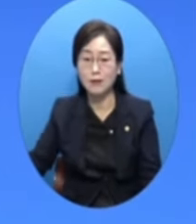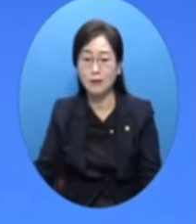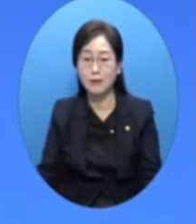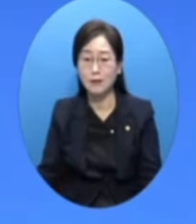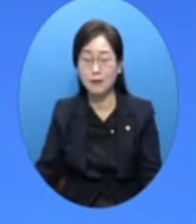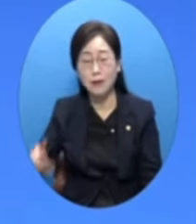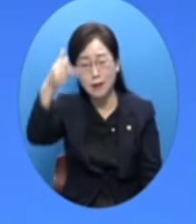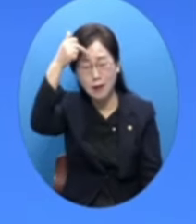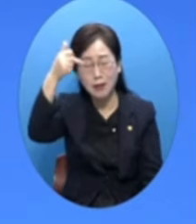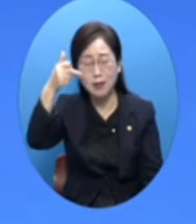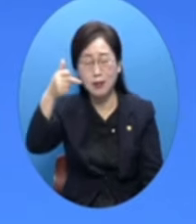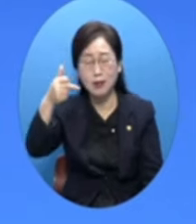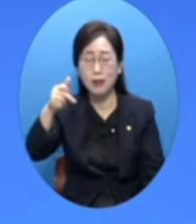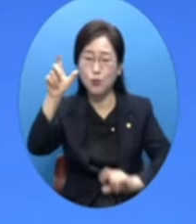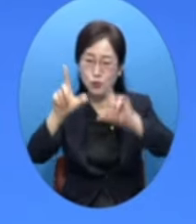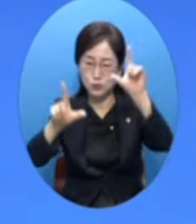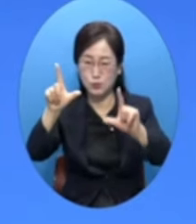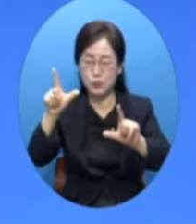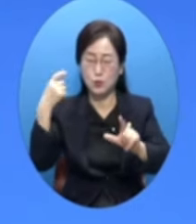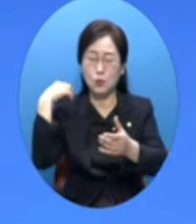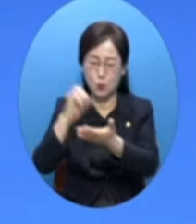옛 모습으로 돌아간 것입니다.